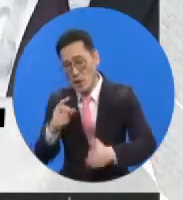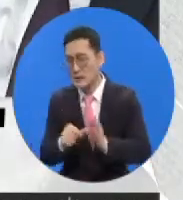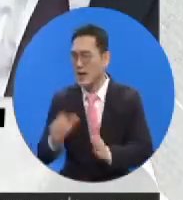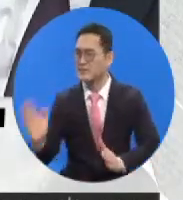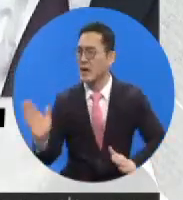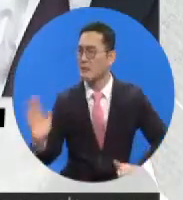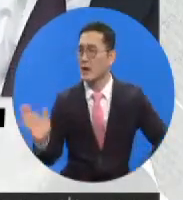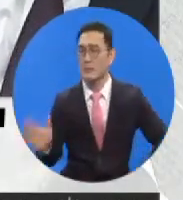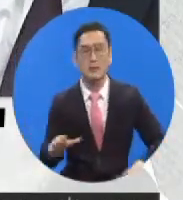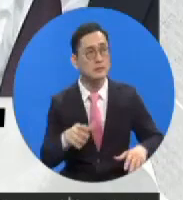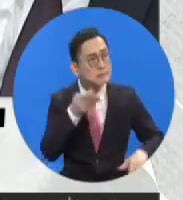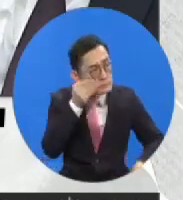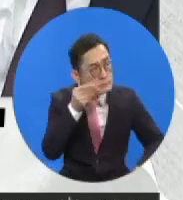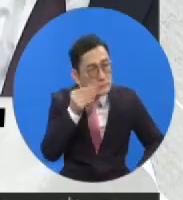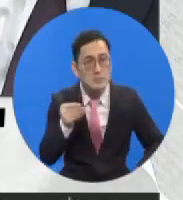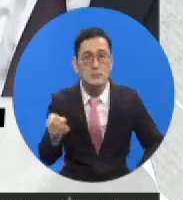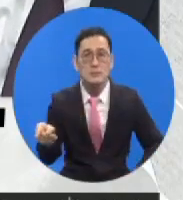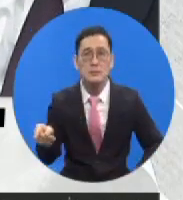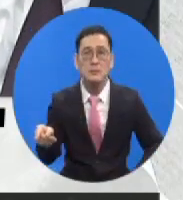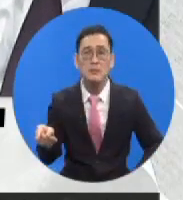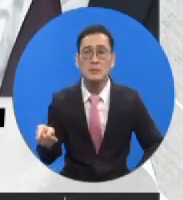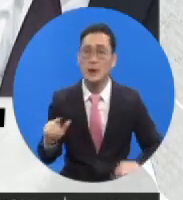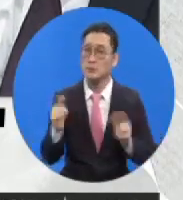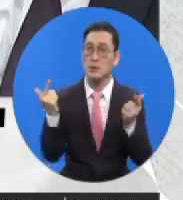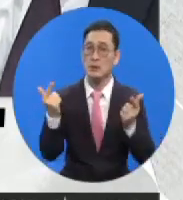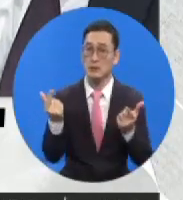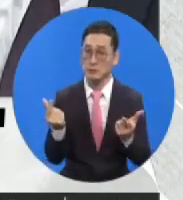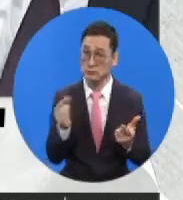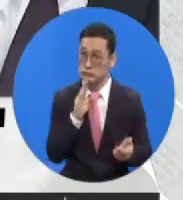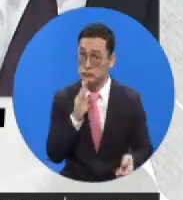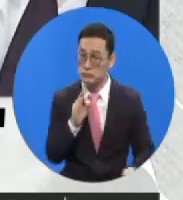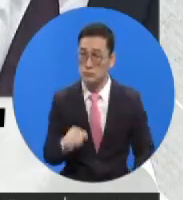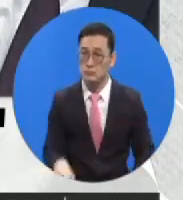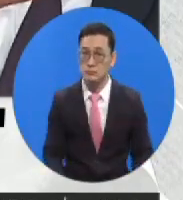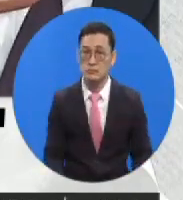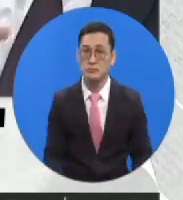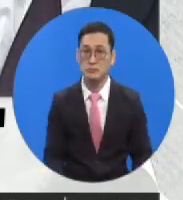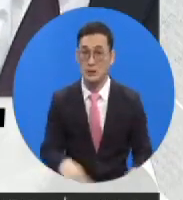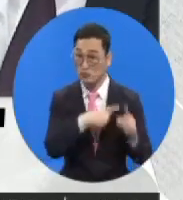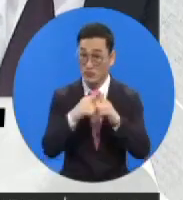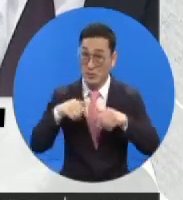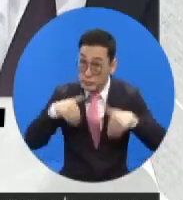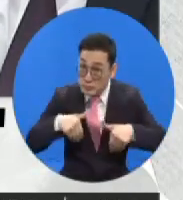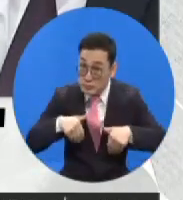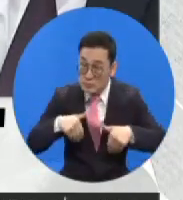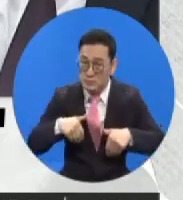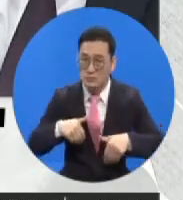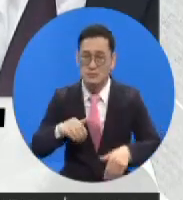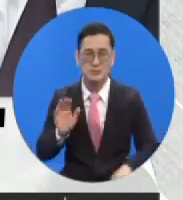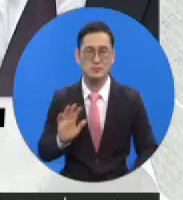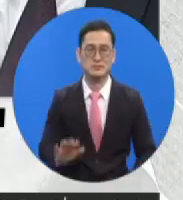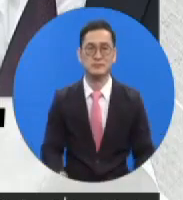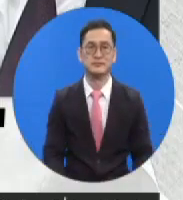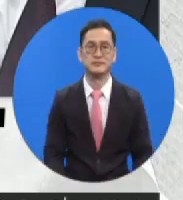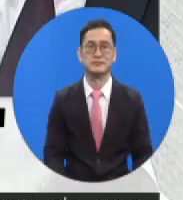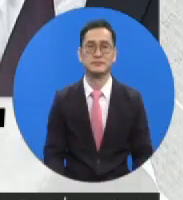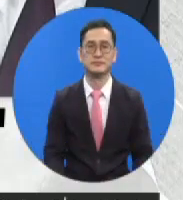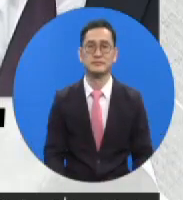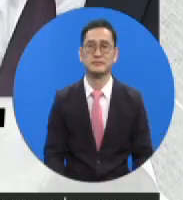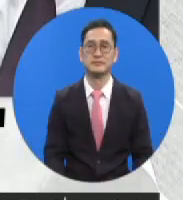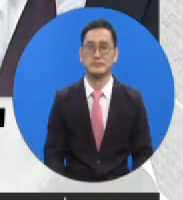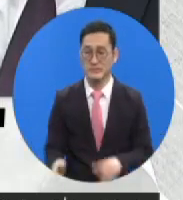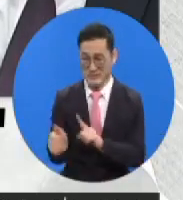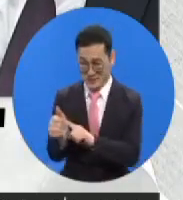그럼 검찰 어떤 독립성, 중립성이 중요한데 지금 추미애 장관이 말하고 있는 것은 검찰청법 제8조의 근거에서 얘기를 하고 있는